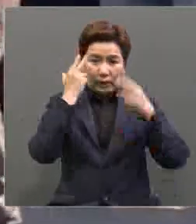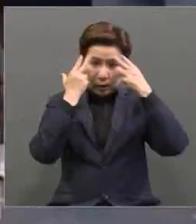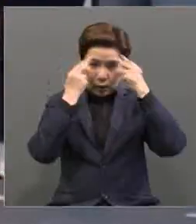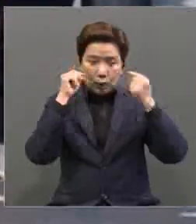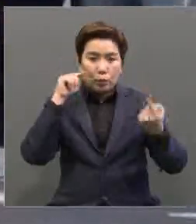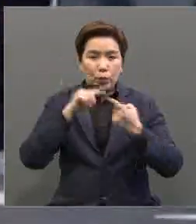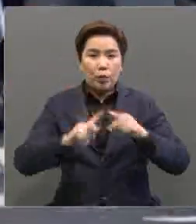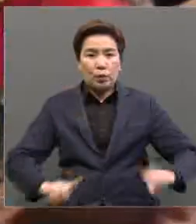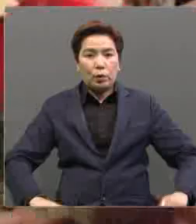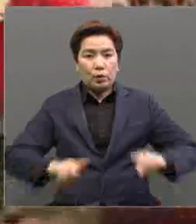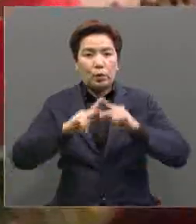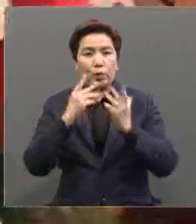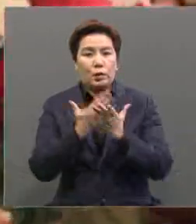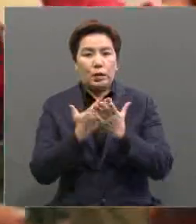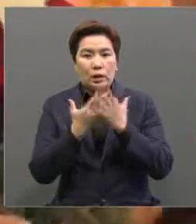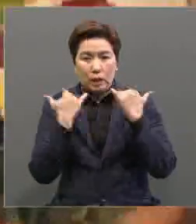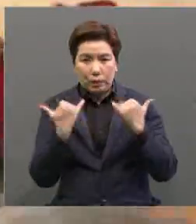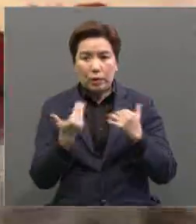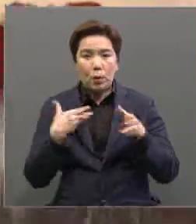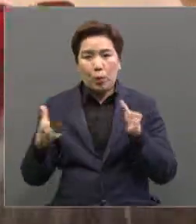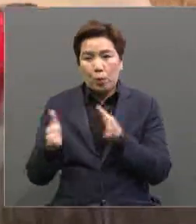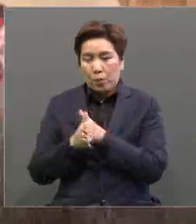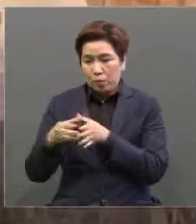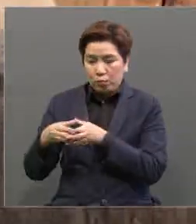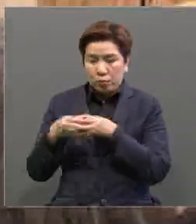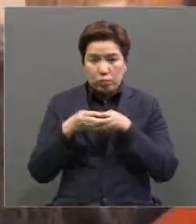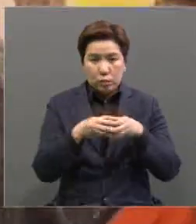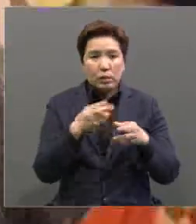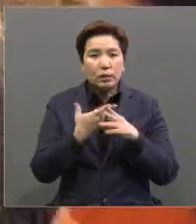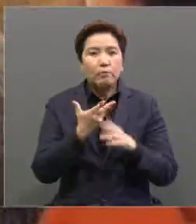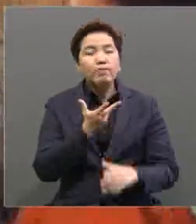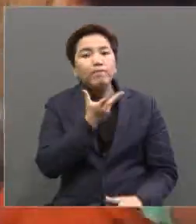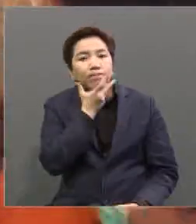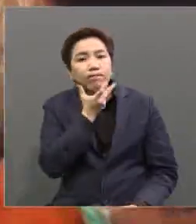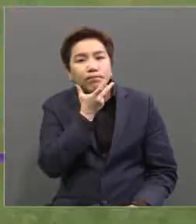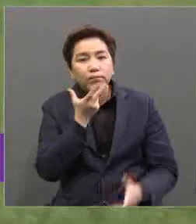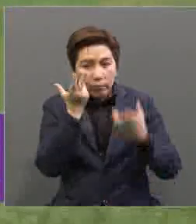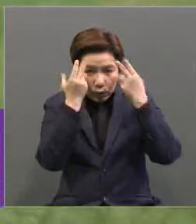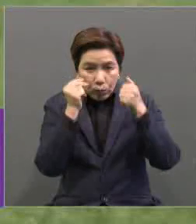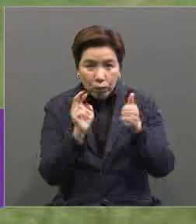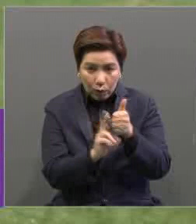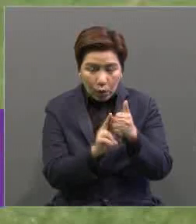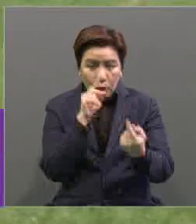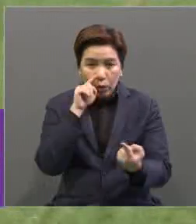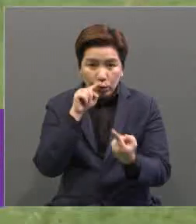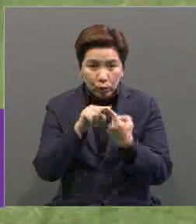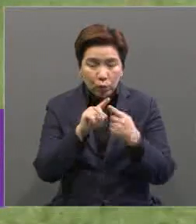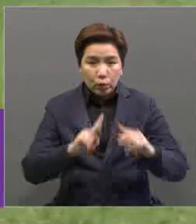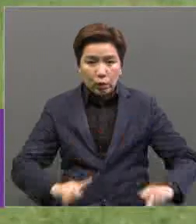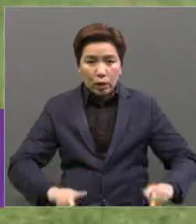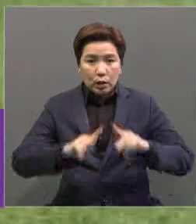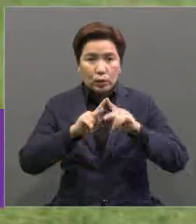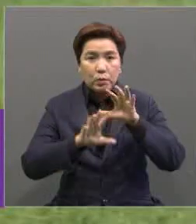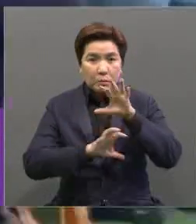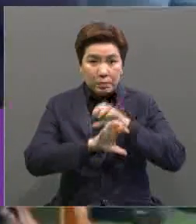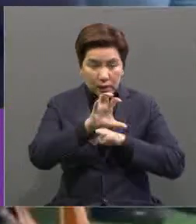นตรีและรัฐมนตรีว่าการกระทรวงการคลังวันนี้เนี่ยท่านไปพร้อมกับคณะนะครับอย่างเช่นคุณอนุทินชาญวีรกูลรองนายกรัฐมนตรีและรัฐมนตรีว่าการกระทรวงมห